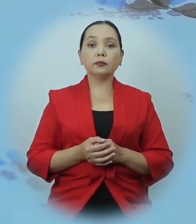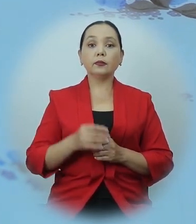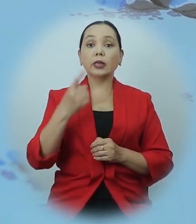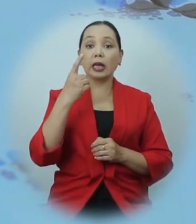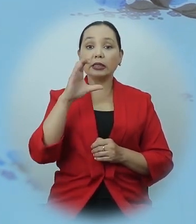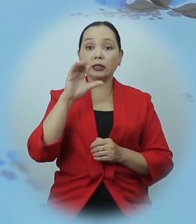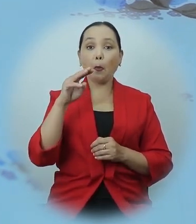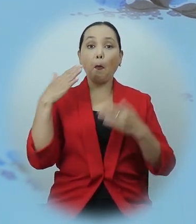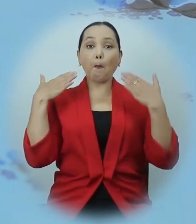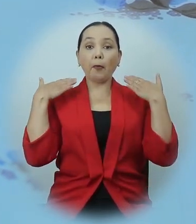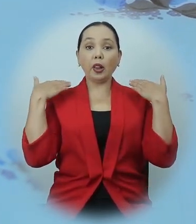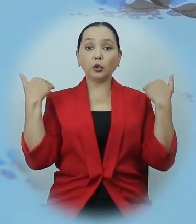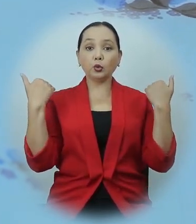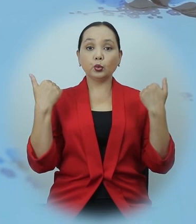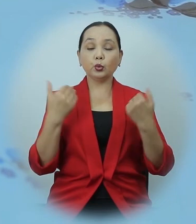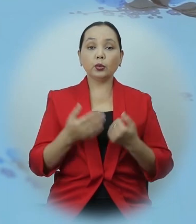Сантиметр по плечу.